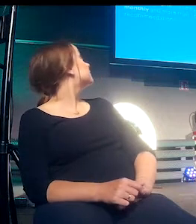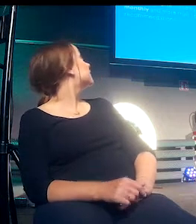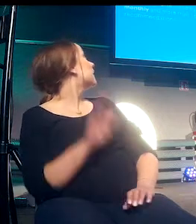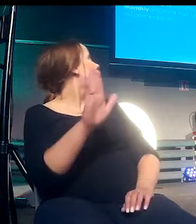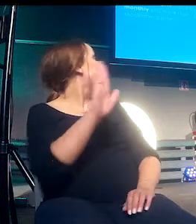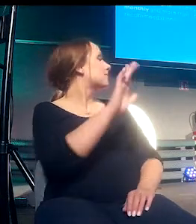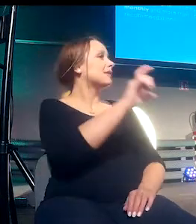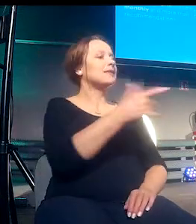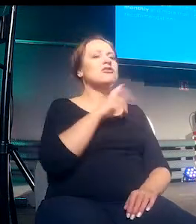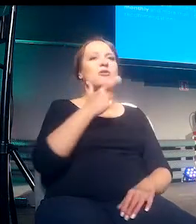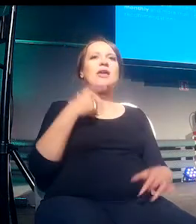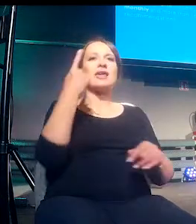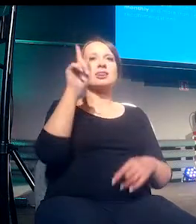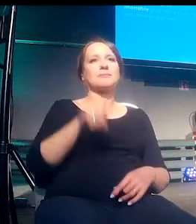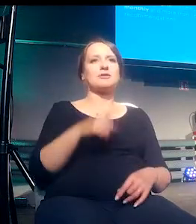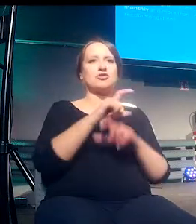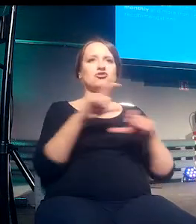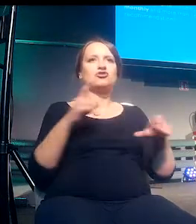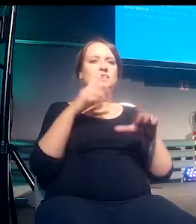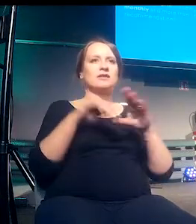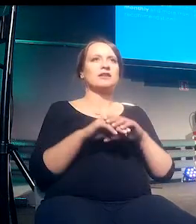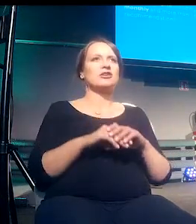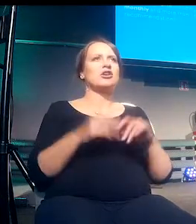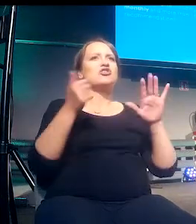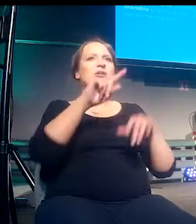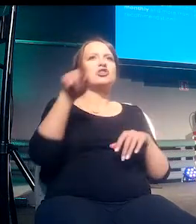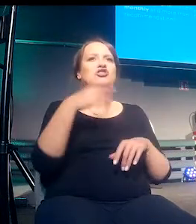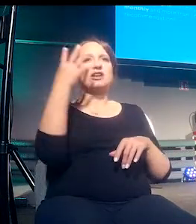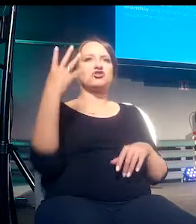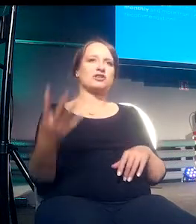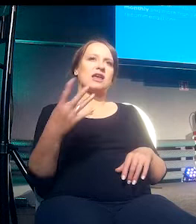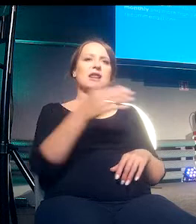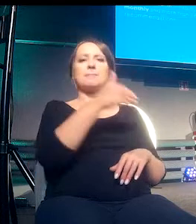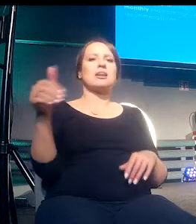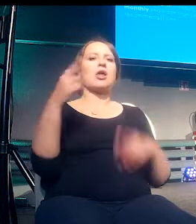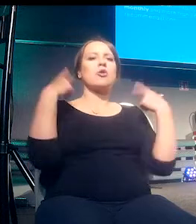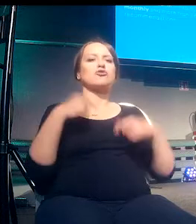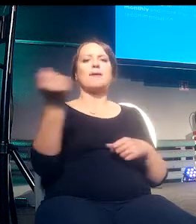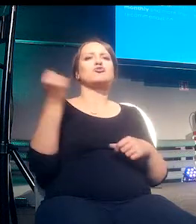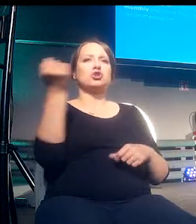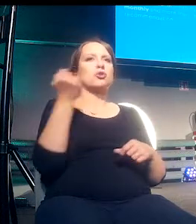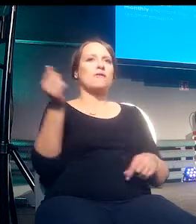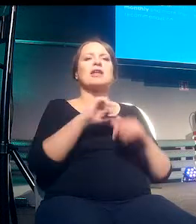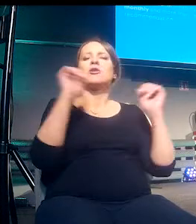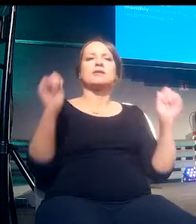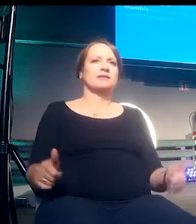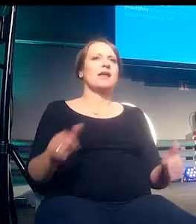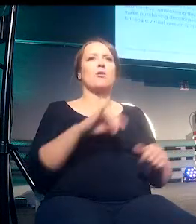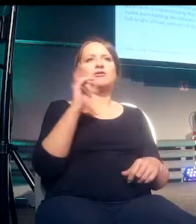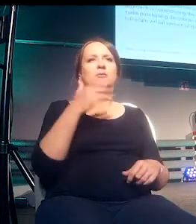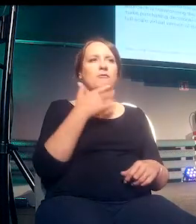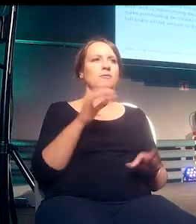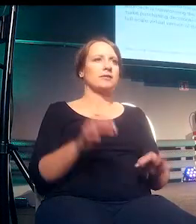ciągu miesiąca zdobył 6,4 miliona użytkowników. I to jest skala, o której teraz